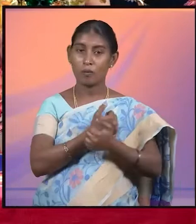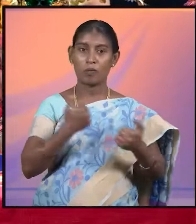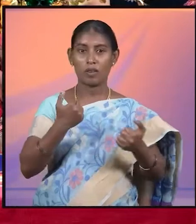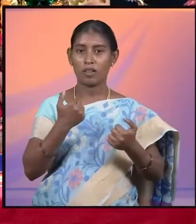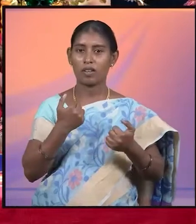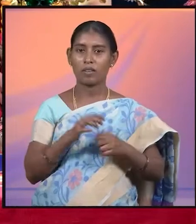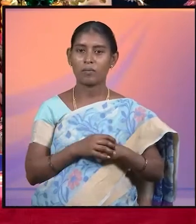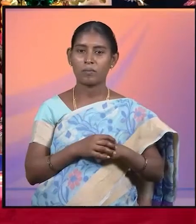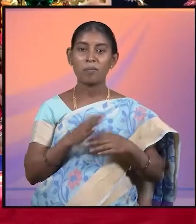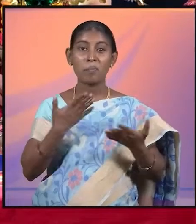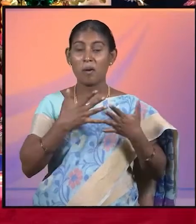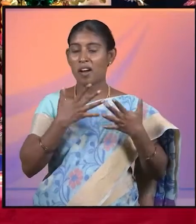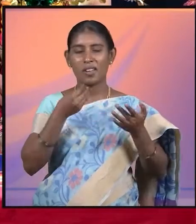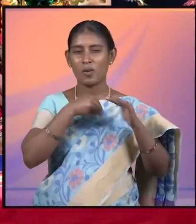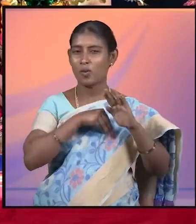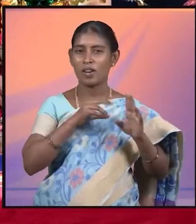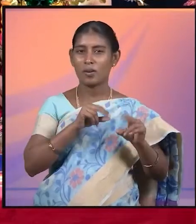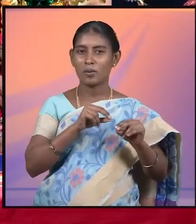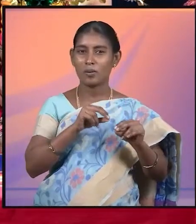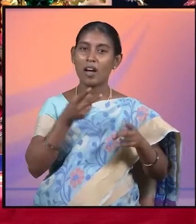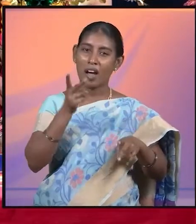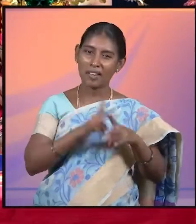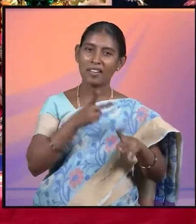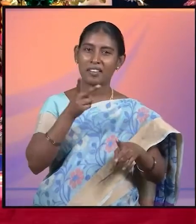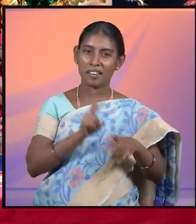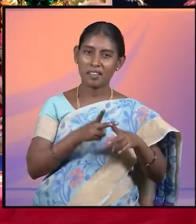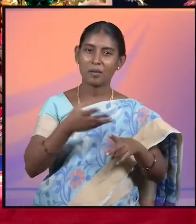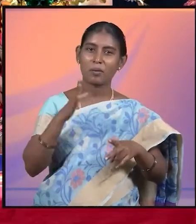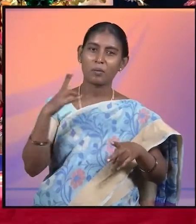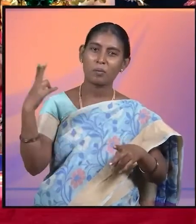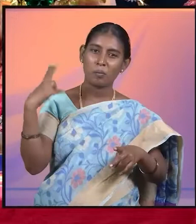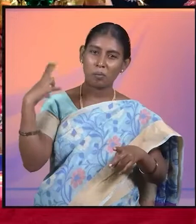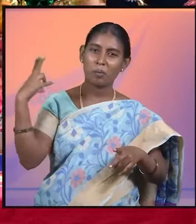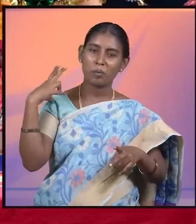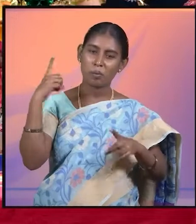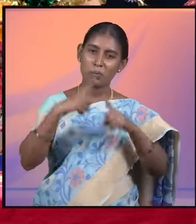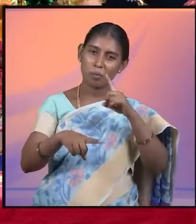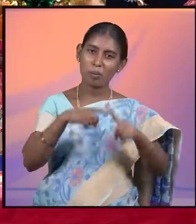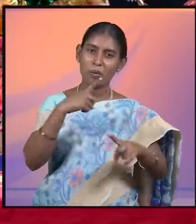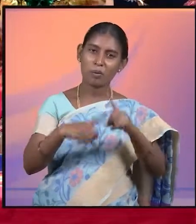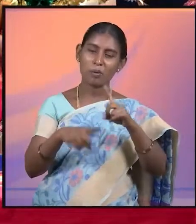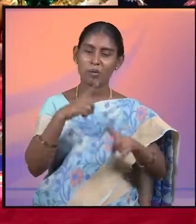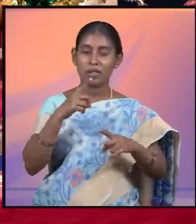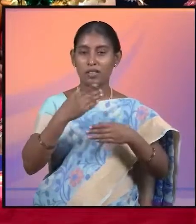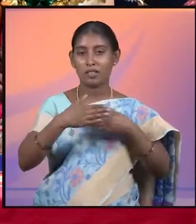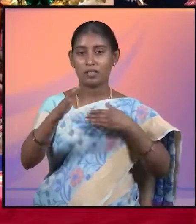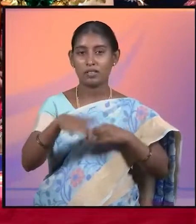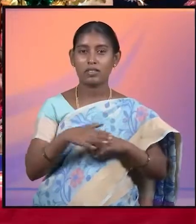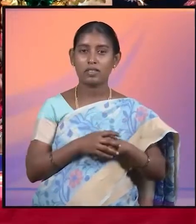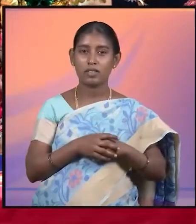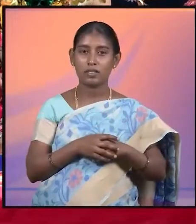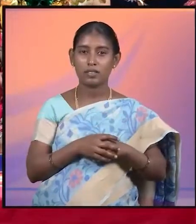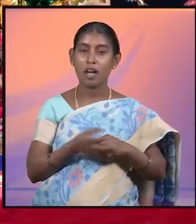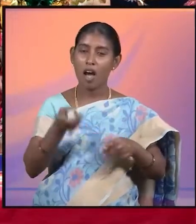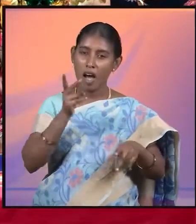வீரராஜே. பயம் இல்ல, அடிக்கடி போரு போருன்னு போர் அடிச்சிருச்சா? ஐயோ